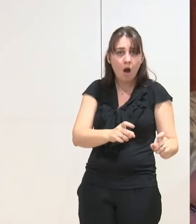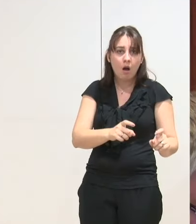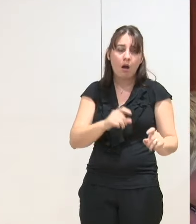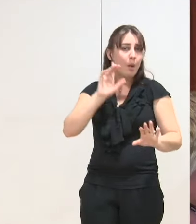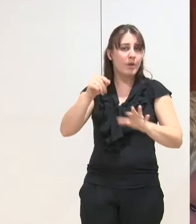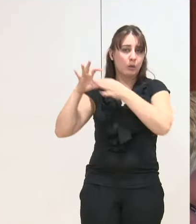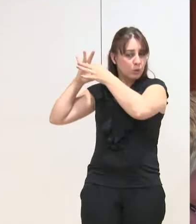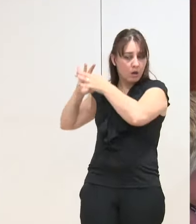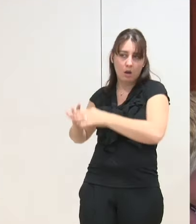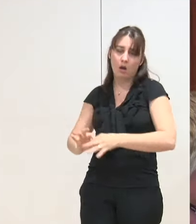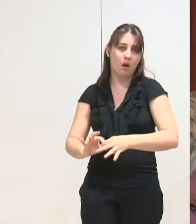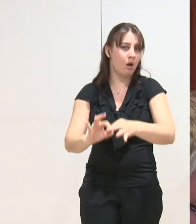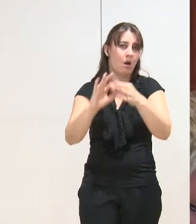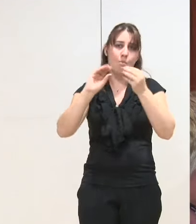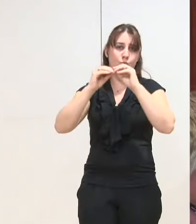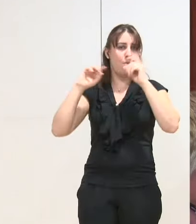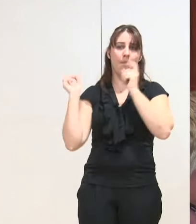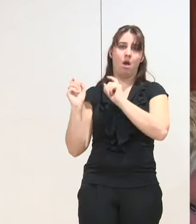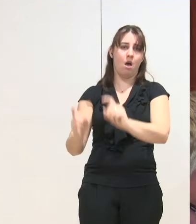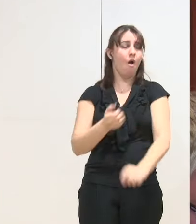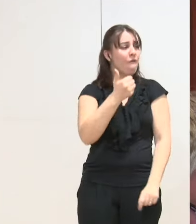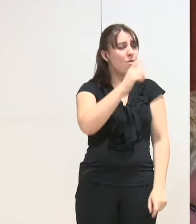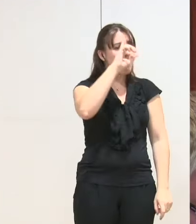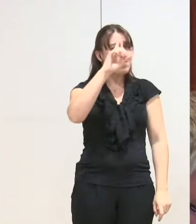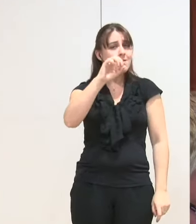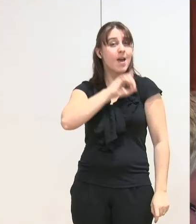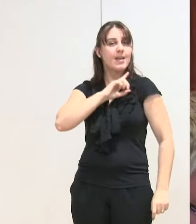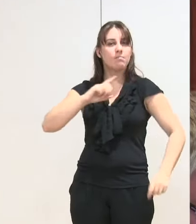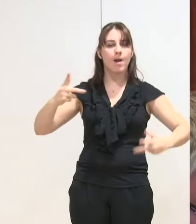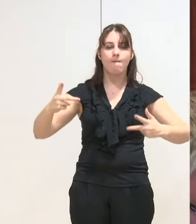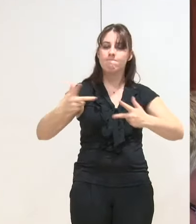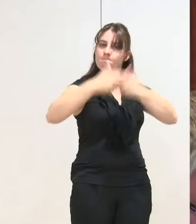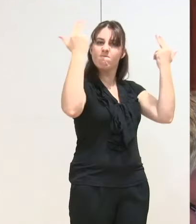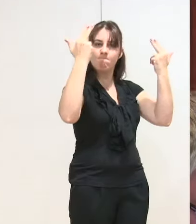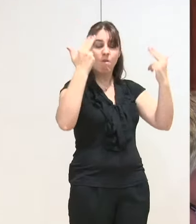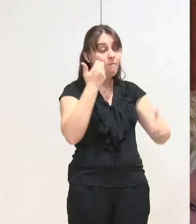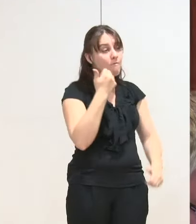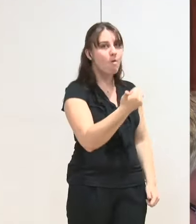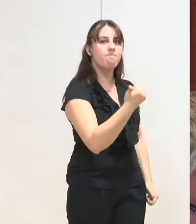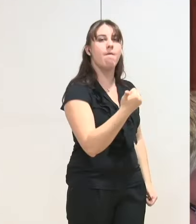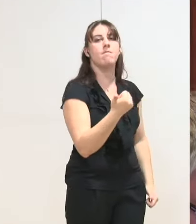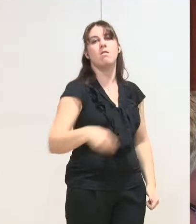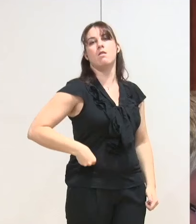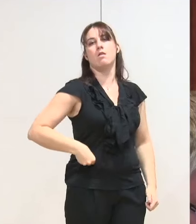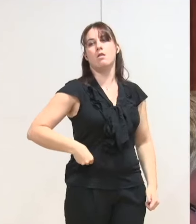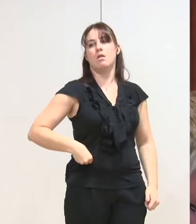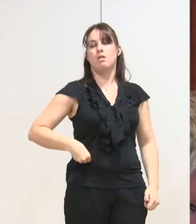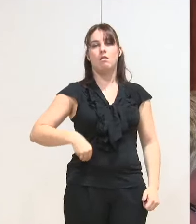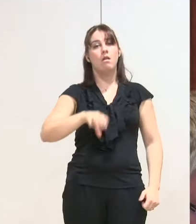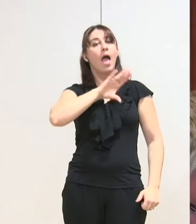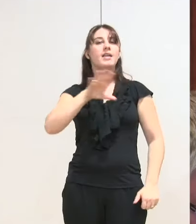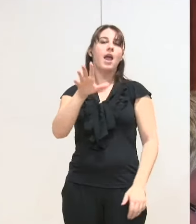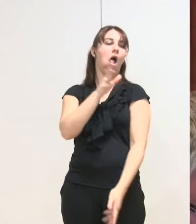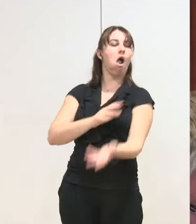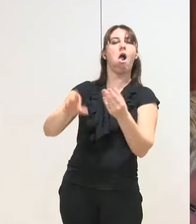claire et vertueuse que vous avez délibérément stoppé et brisé vous l'avez fait en tentant de faire croire que la